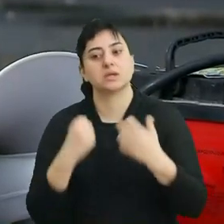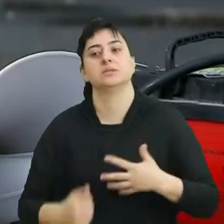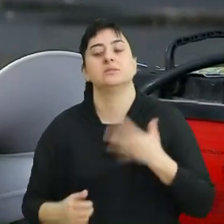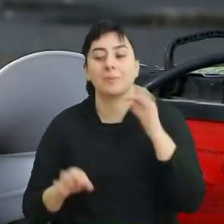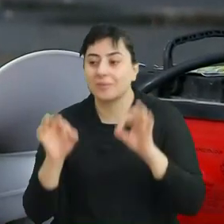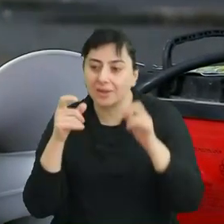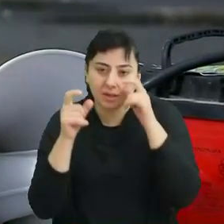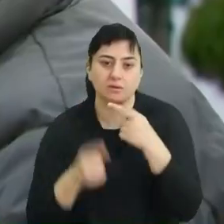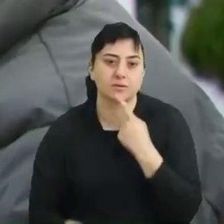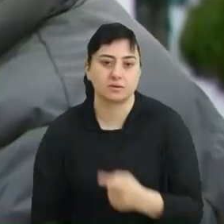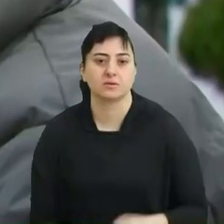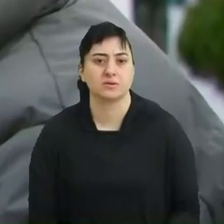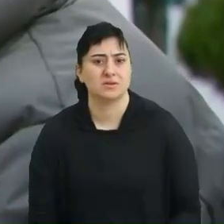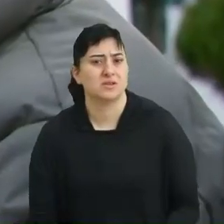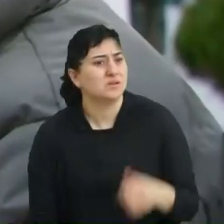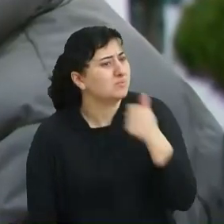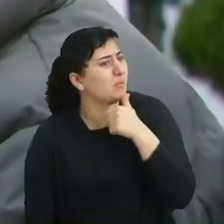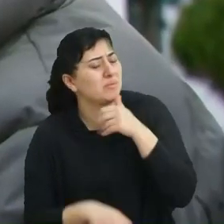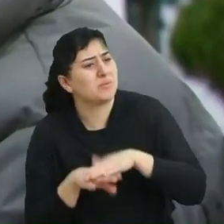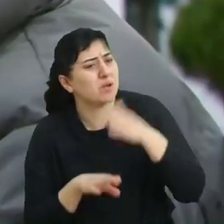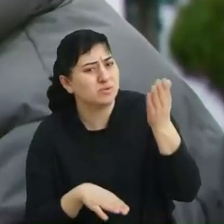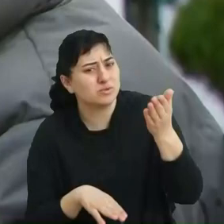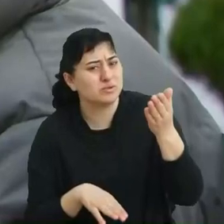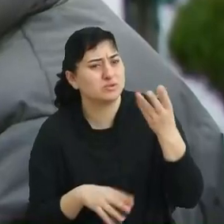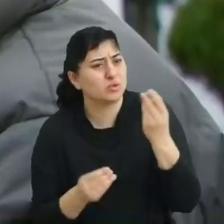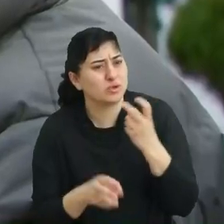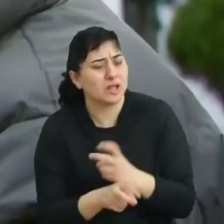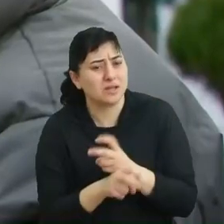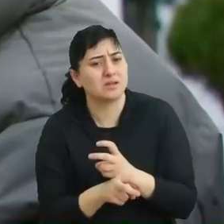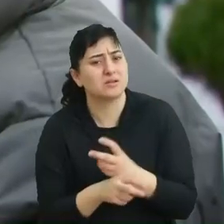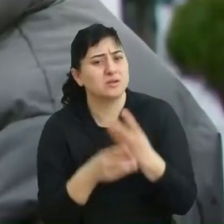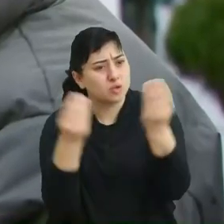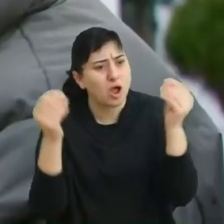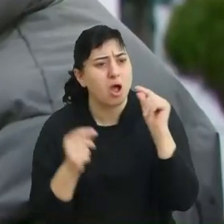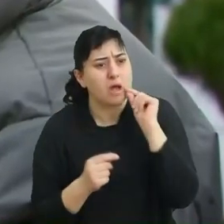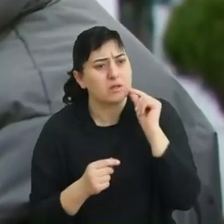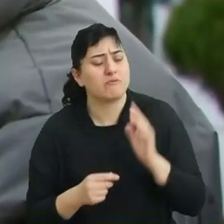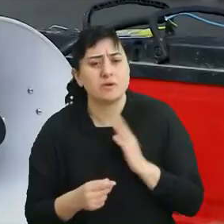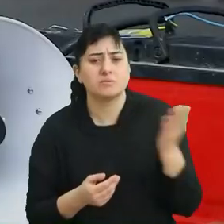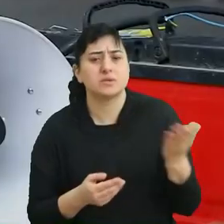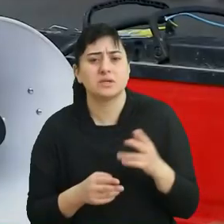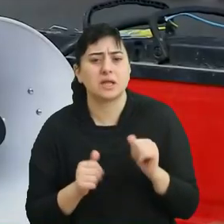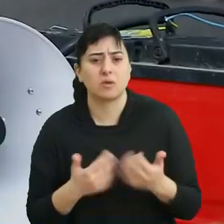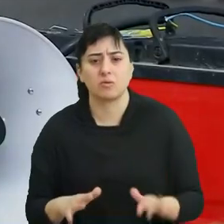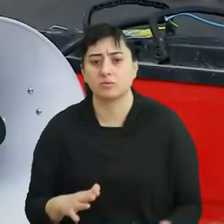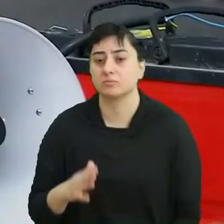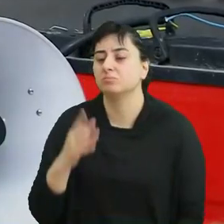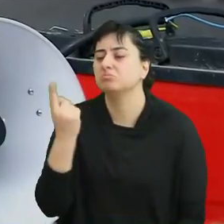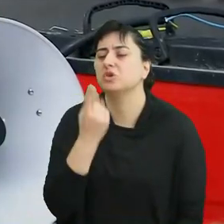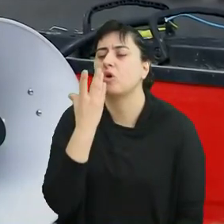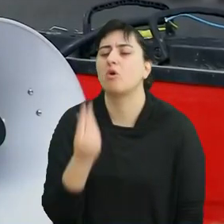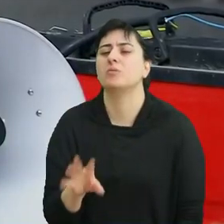mazaya sebep vermeyelim dedi. Babamın ne işi var orada ya, çok tehlikeli. Bir sürü adamı var, onlar girseydi. Bir şey olmaz.